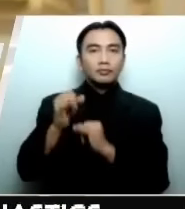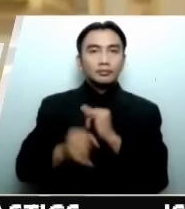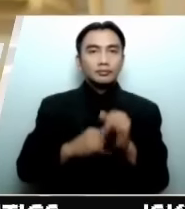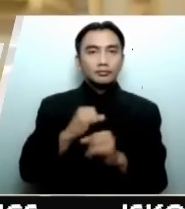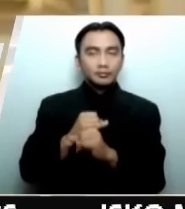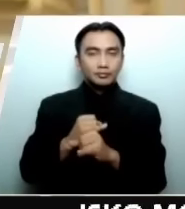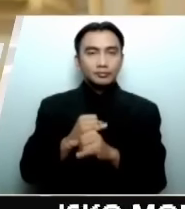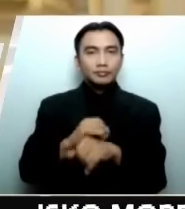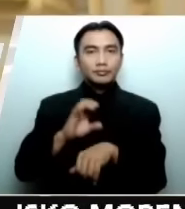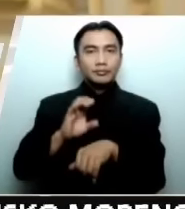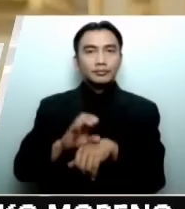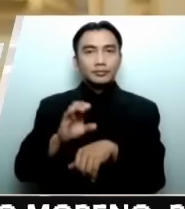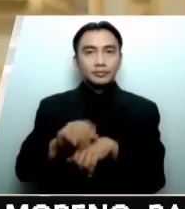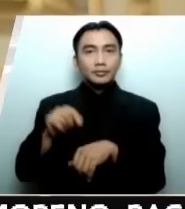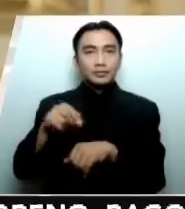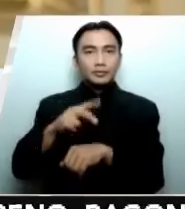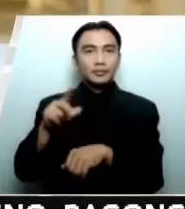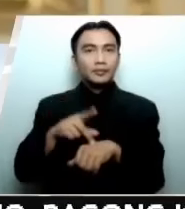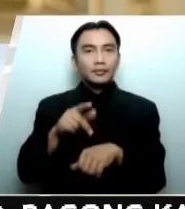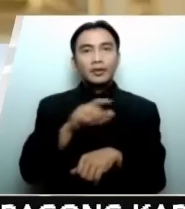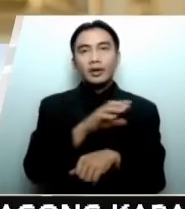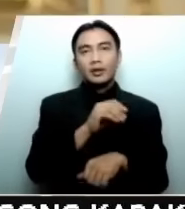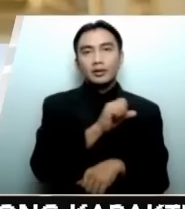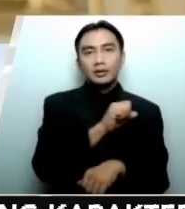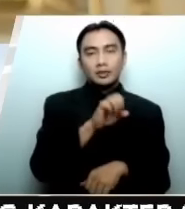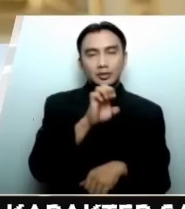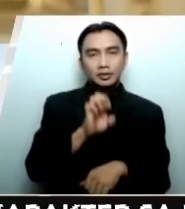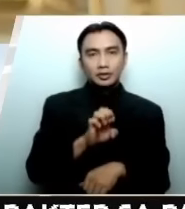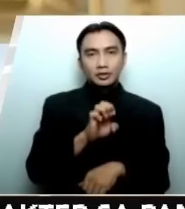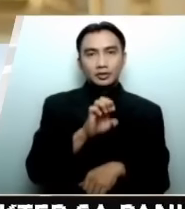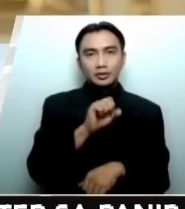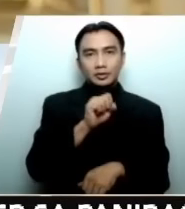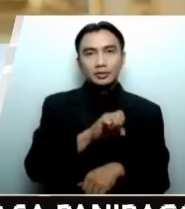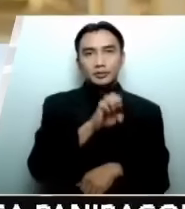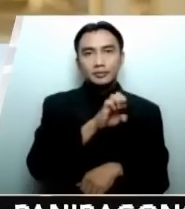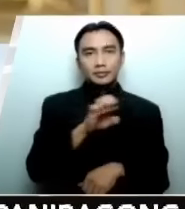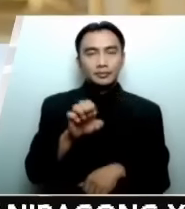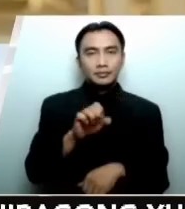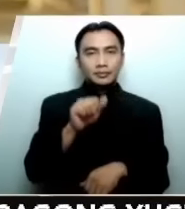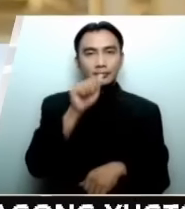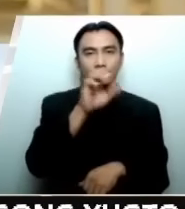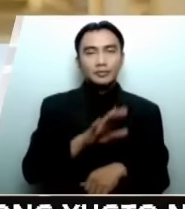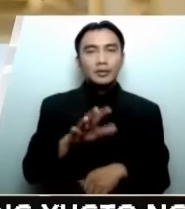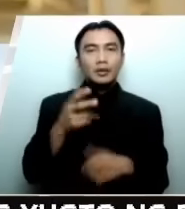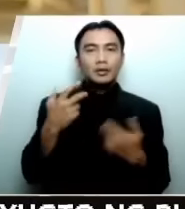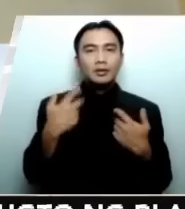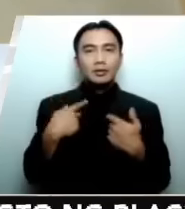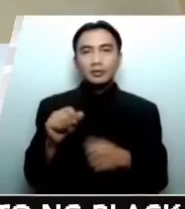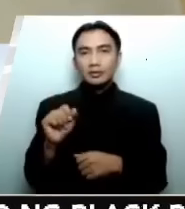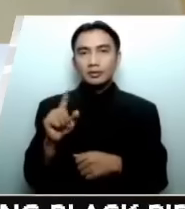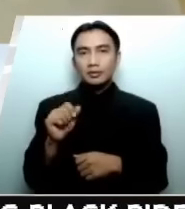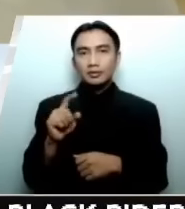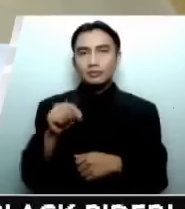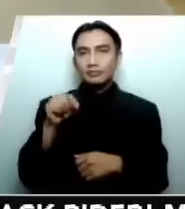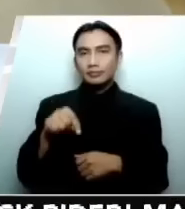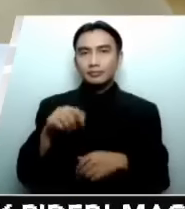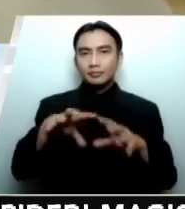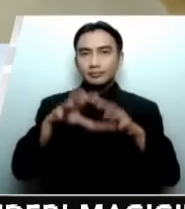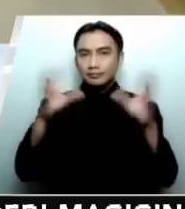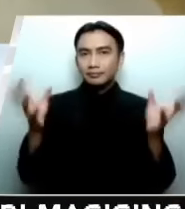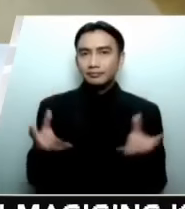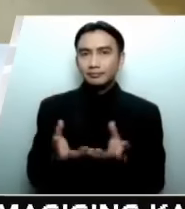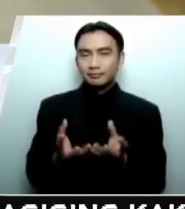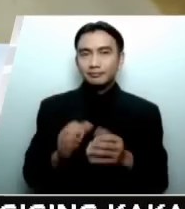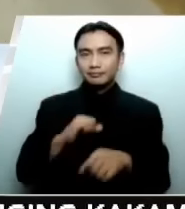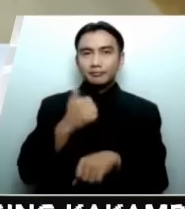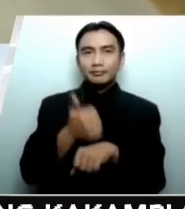sa Southeast Asia, ikatlo naman sa buong kontinente ng Asia at panglabing isa sa buong mundo. Sa kanyang humilya,